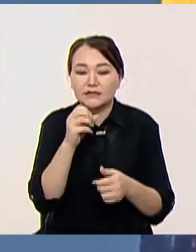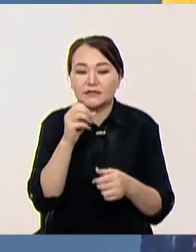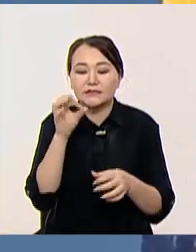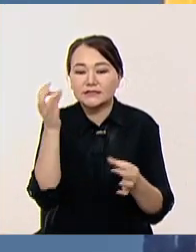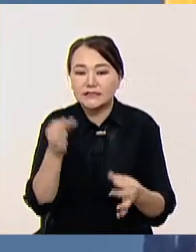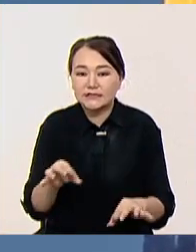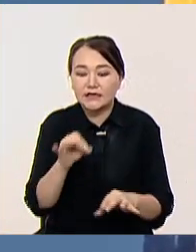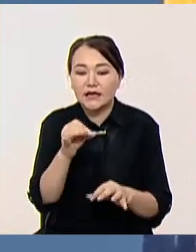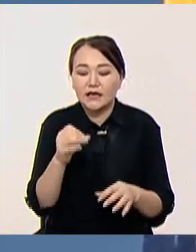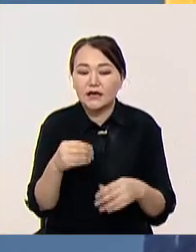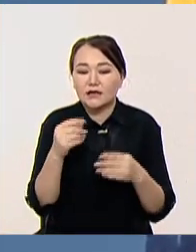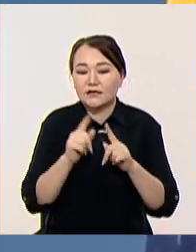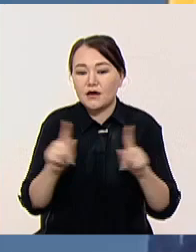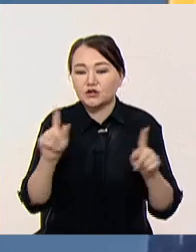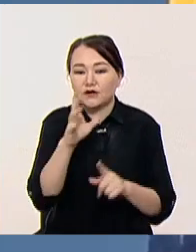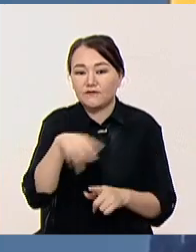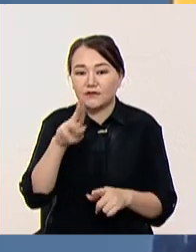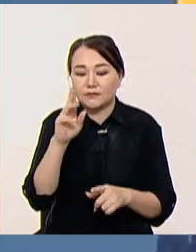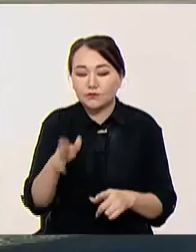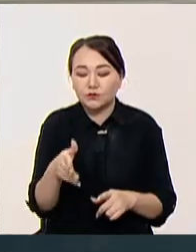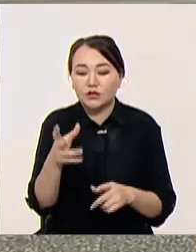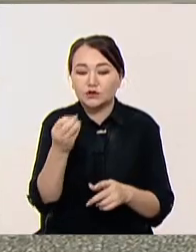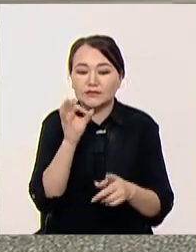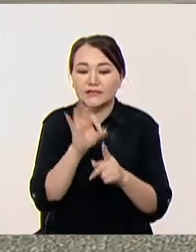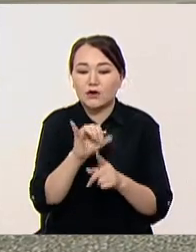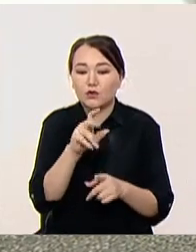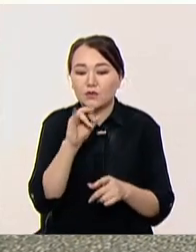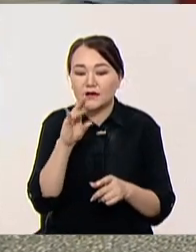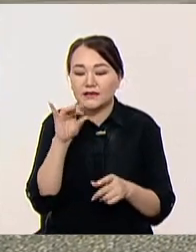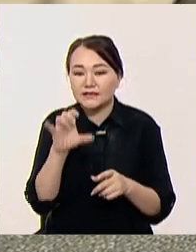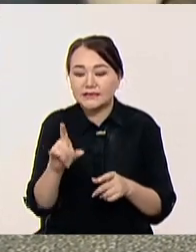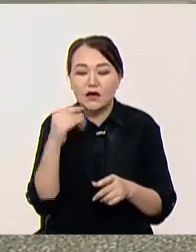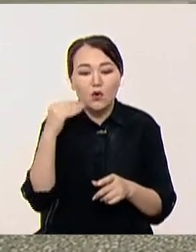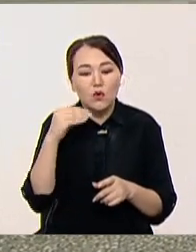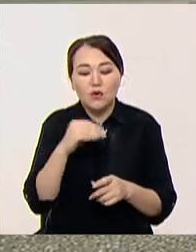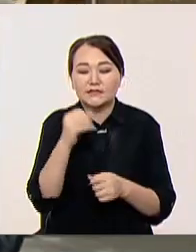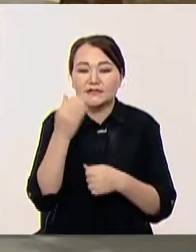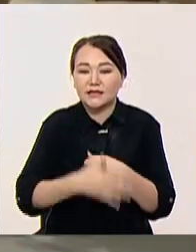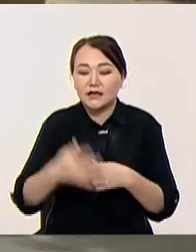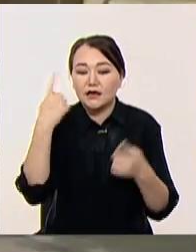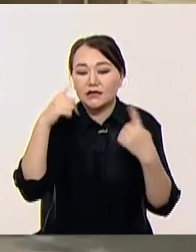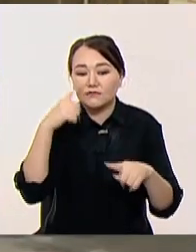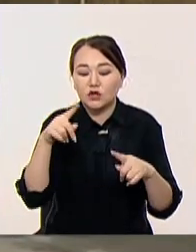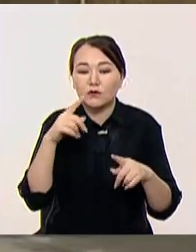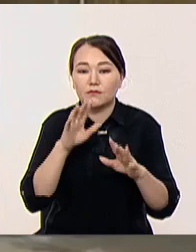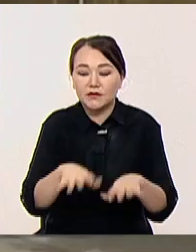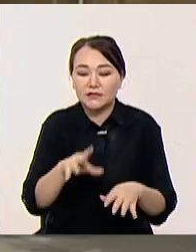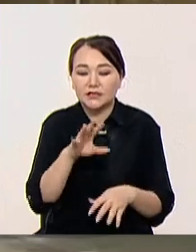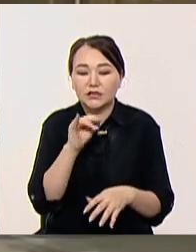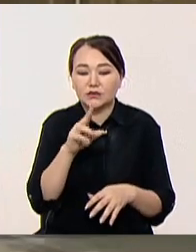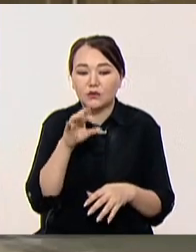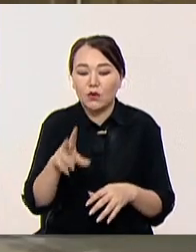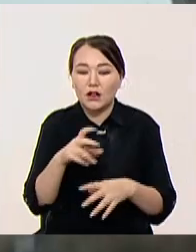стилистикой и придать зданиям необычный вид. Еще одна цель урбанистов – создать в Актобе центр креативной индустрии и